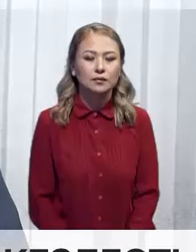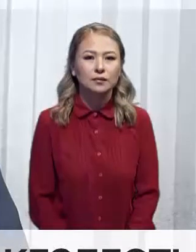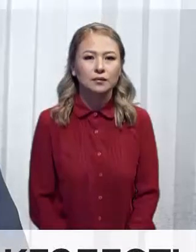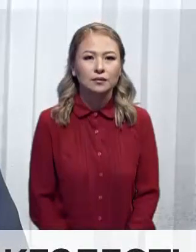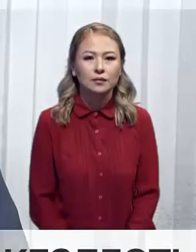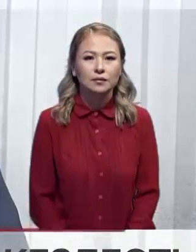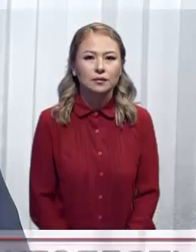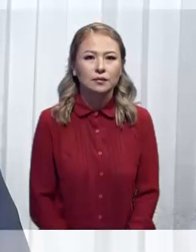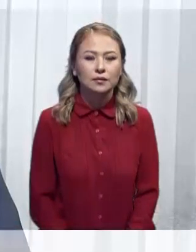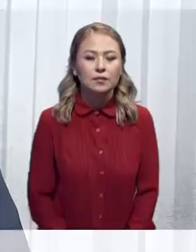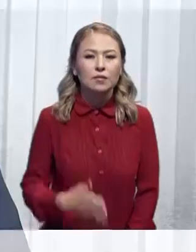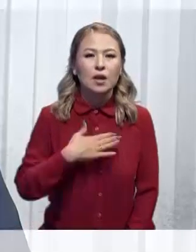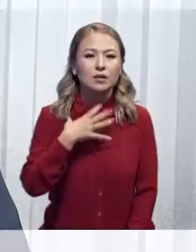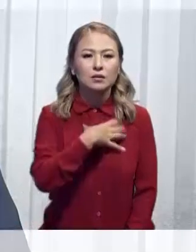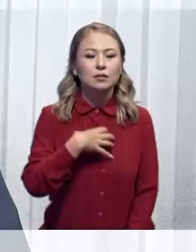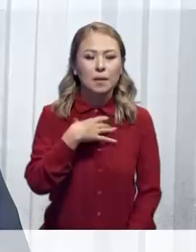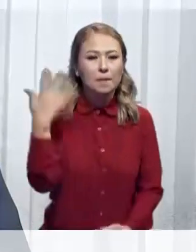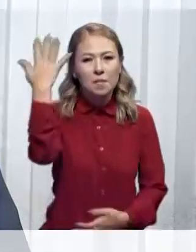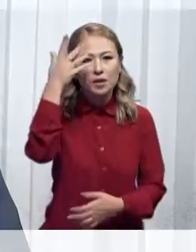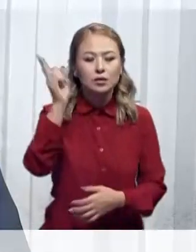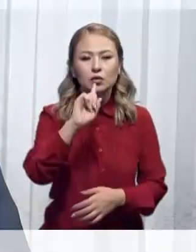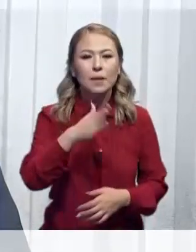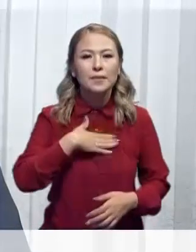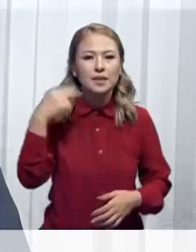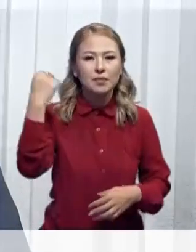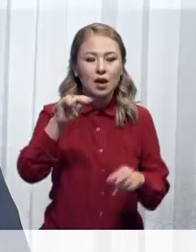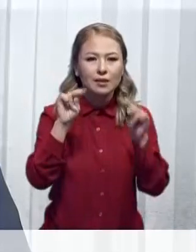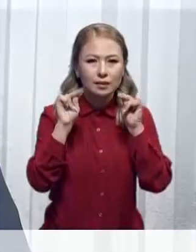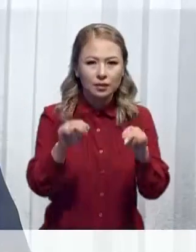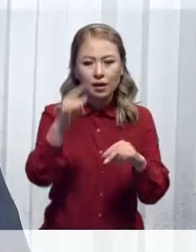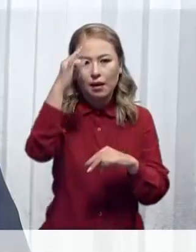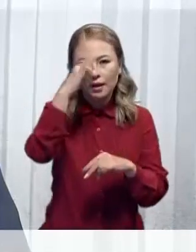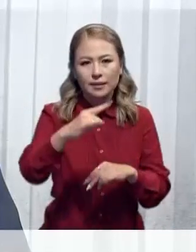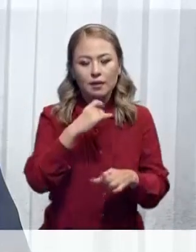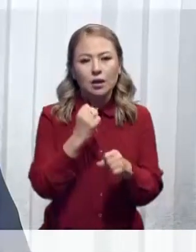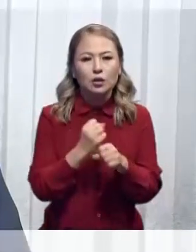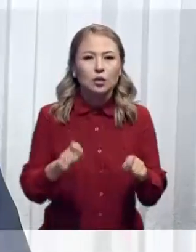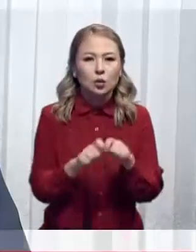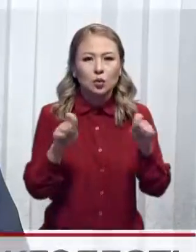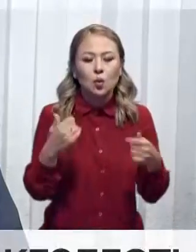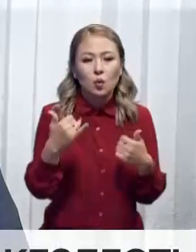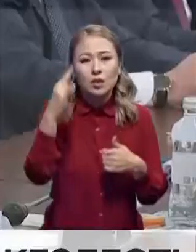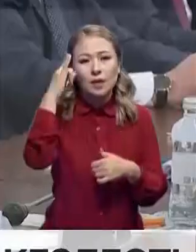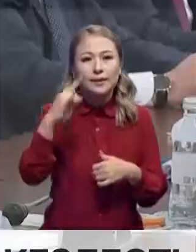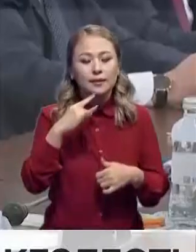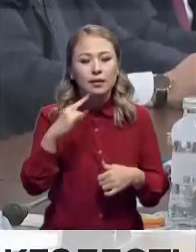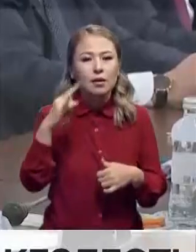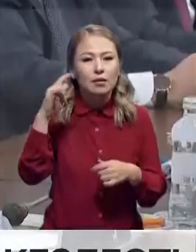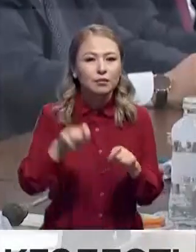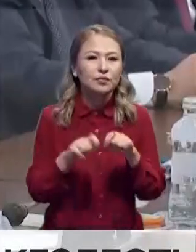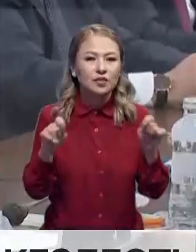Біздің негізгі мақсатымыз президентіміздің айтып отырған ол әділетті Қазақстан құру. Осы әділетті Қазақстан